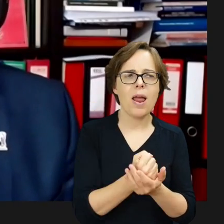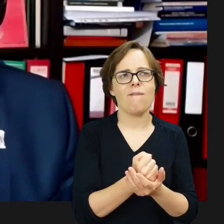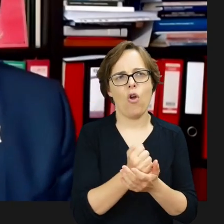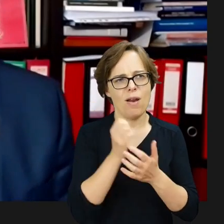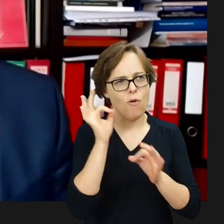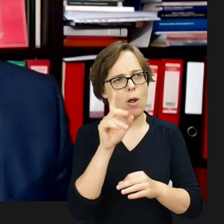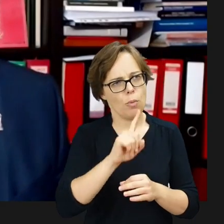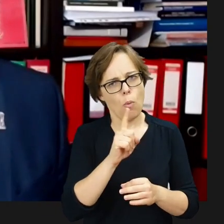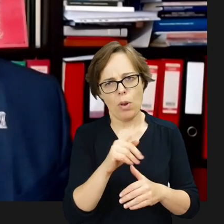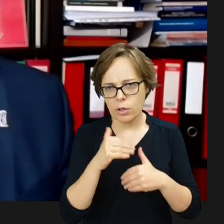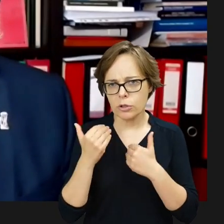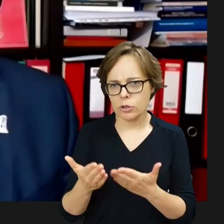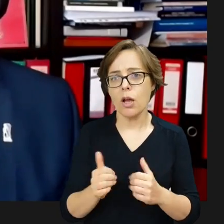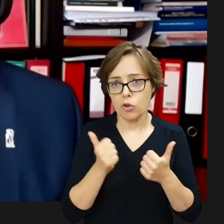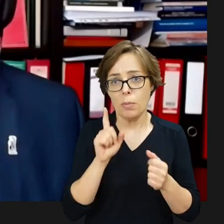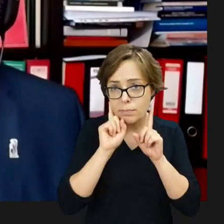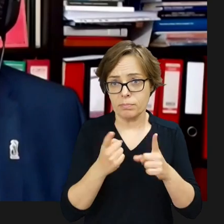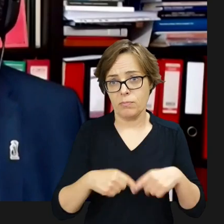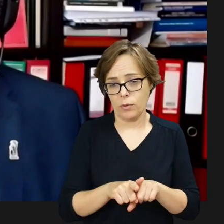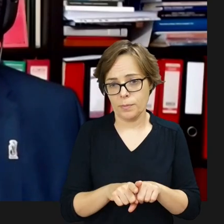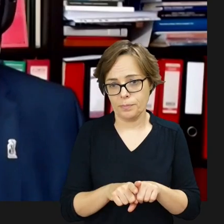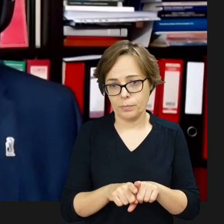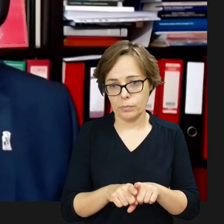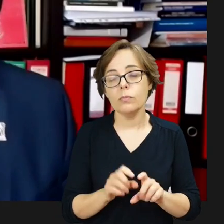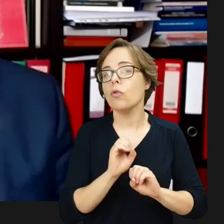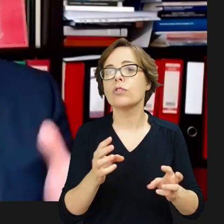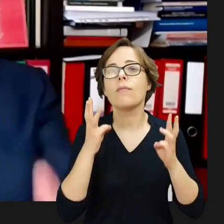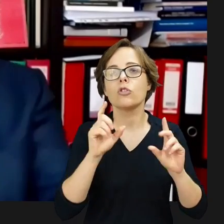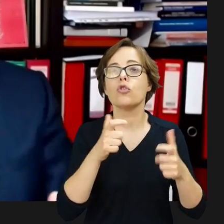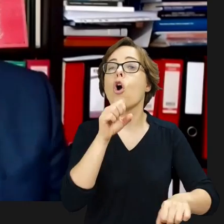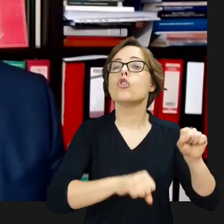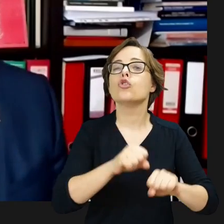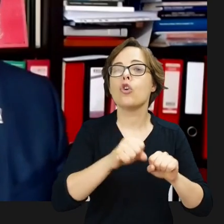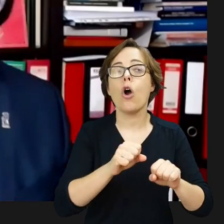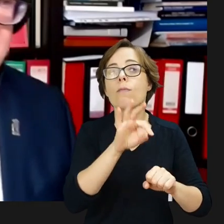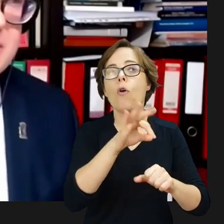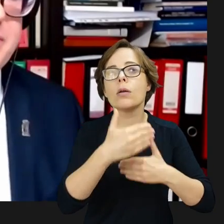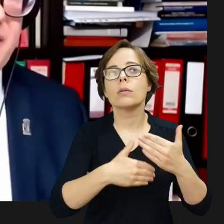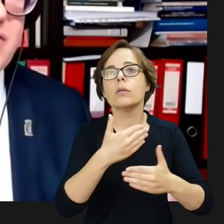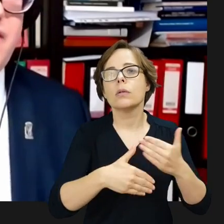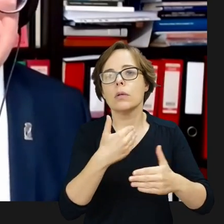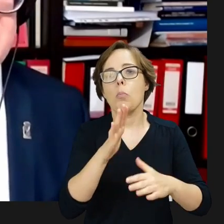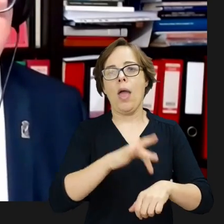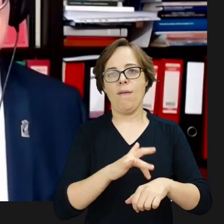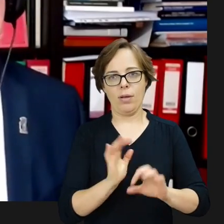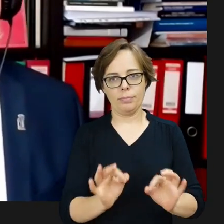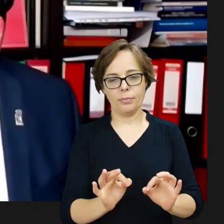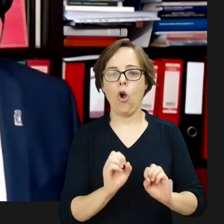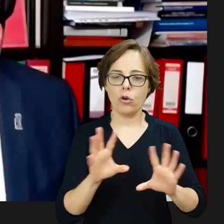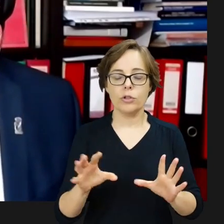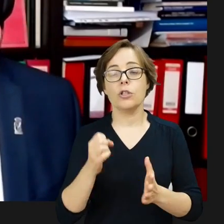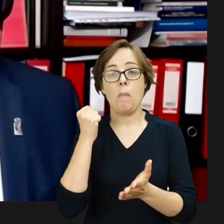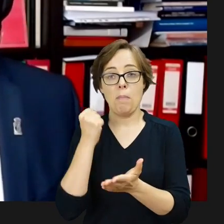jak najbardziej realne, to się zastanawiam oczywiście nad efektywnością postępowania. I to jest oczywiste, że zderzamy prawo do informacji